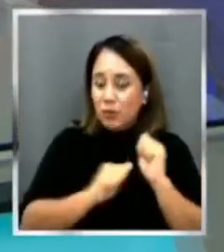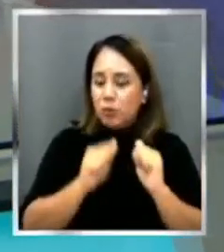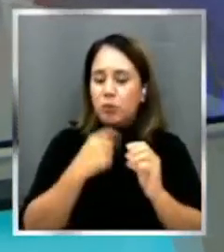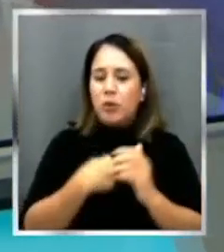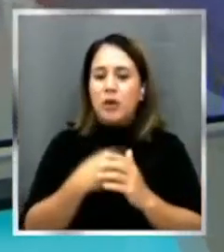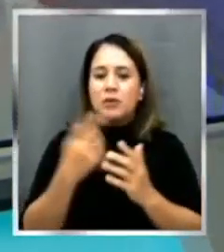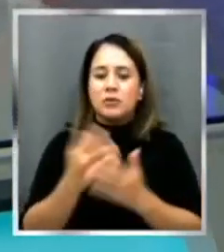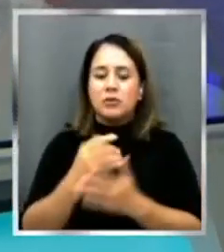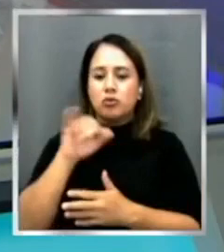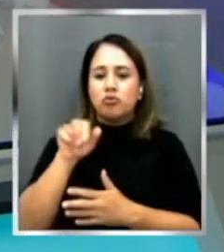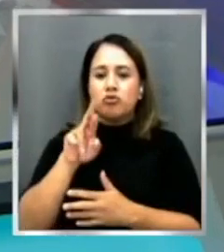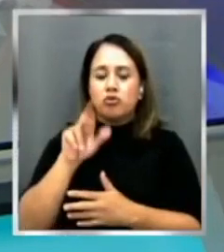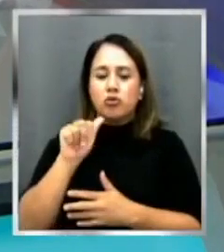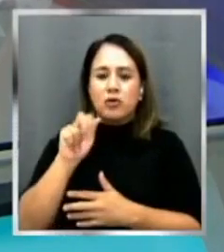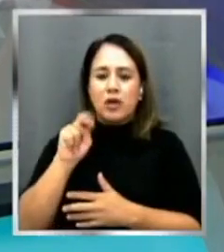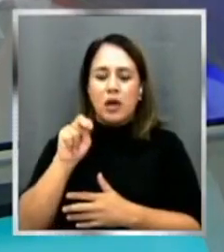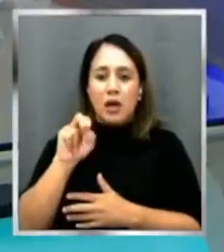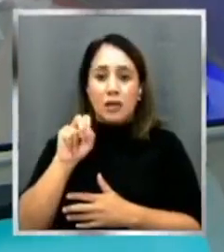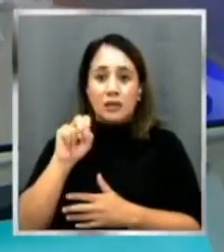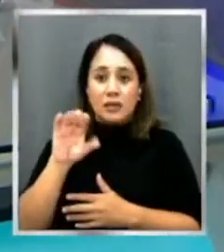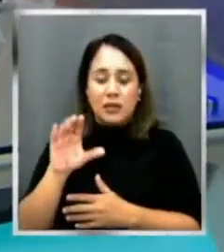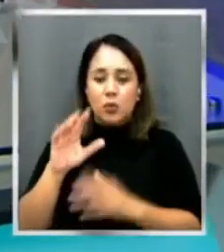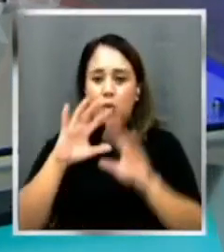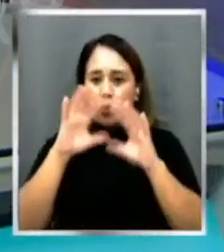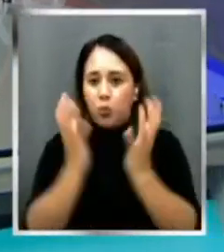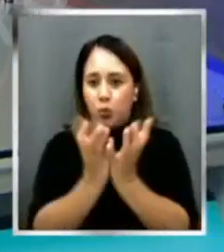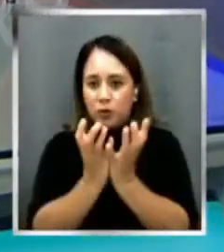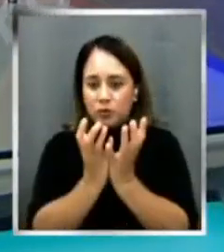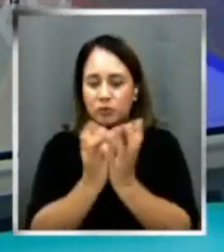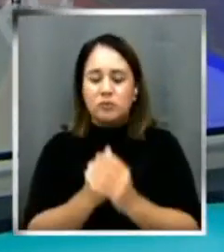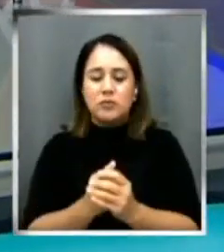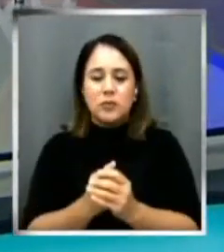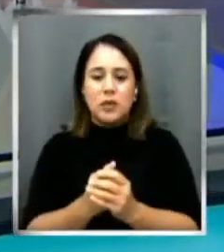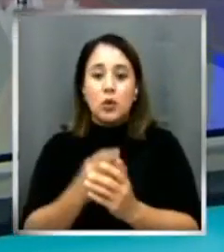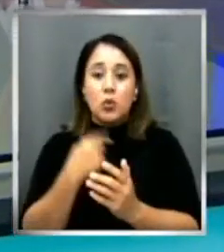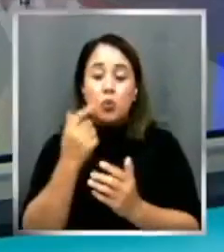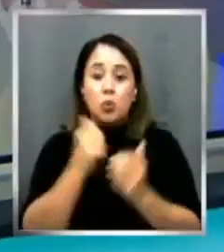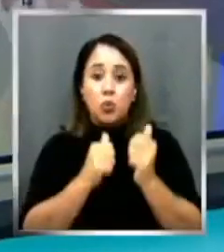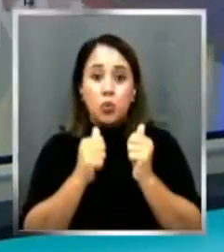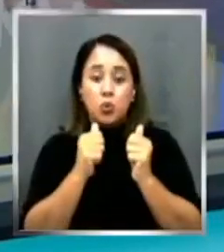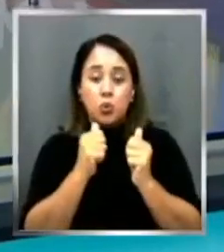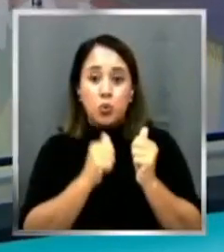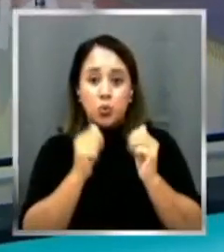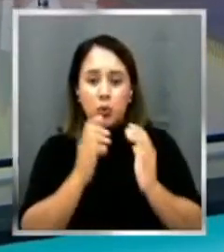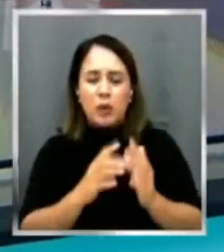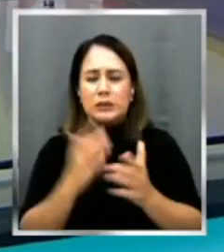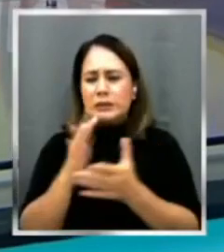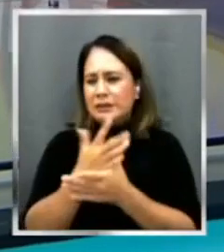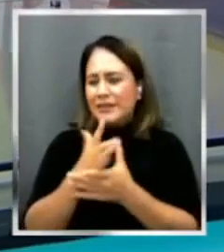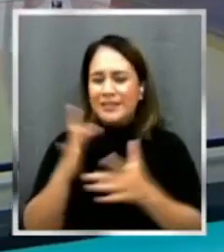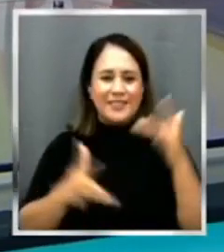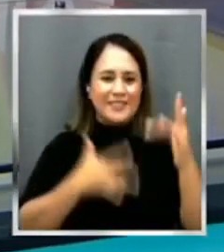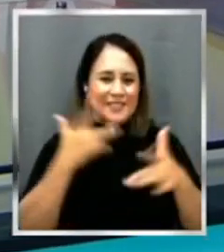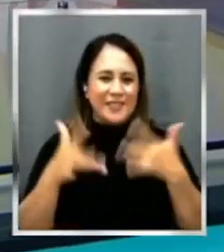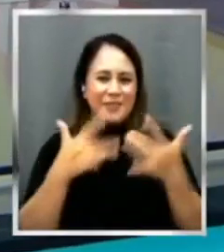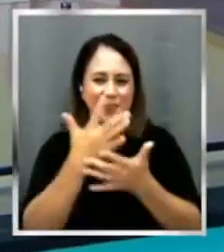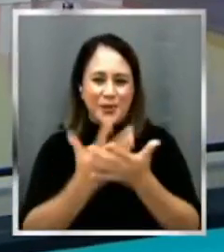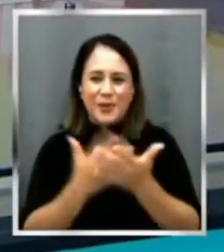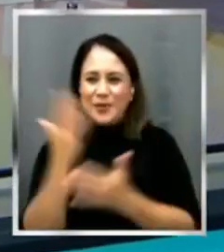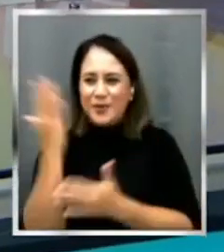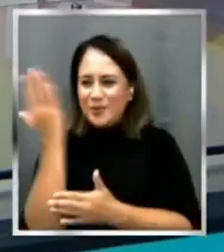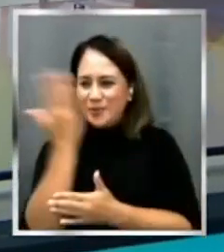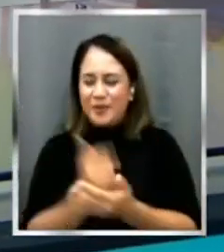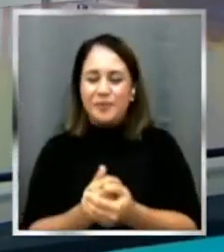Jurassic World franchise na Jurassic World Dominion. Ang mga bida niya nagbahagi ng iba pang exciting parts ng pelikula.